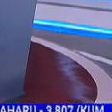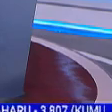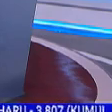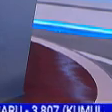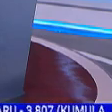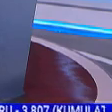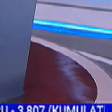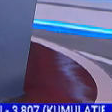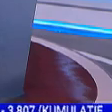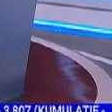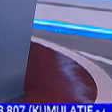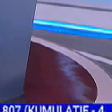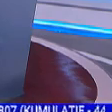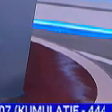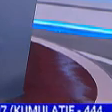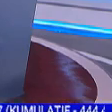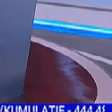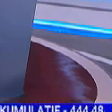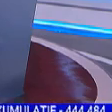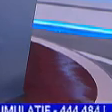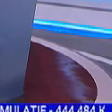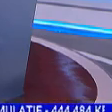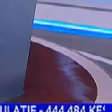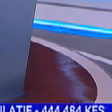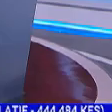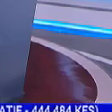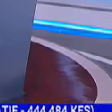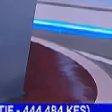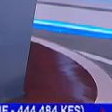hari raya. Terus setia bersama Berita Wilayah.